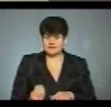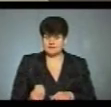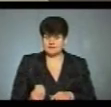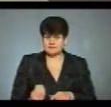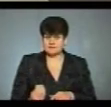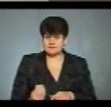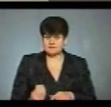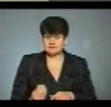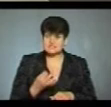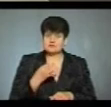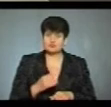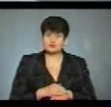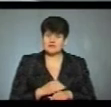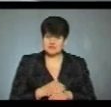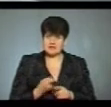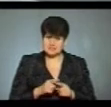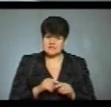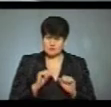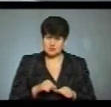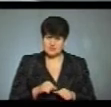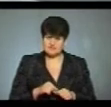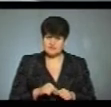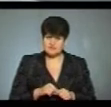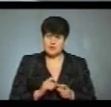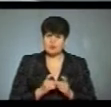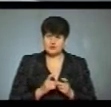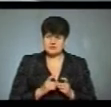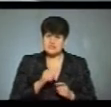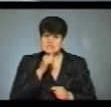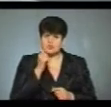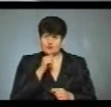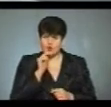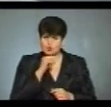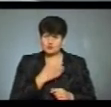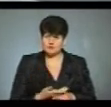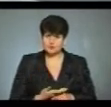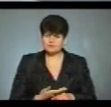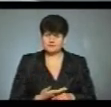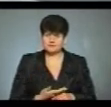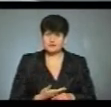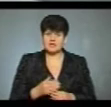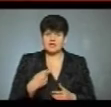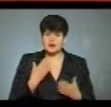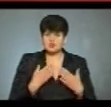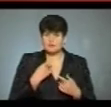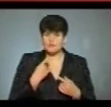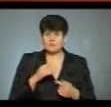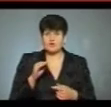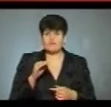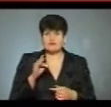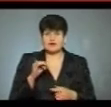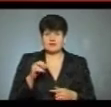ласка, це є можливість боротися з тіньовою економікою, з тіньовою зайнятістю? Ну, це якщо ми говоримо зараз про фріланс, чи якщо люди, які